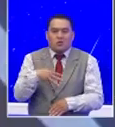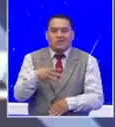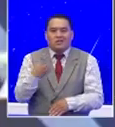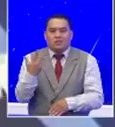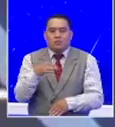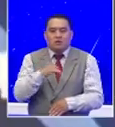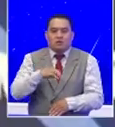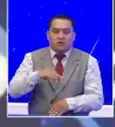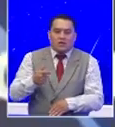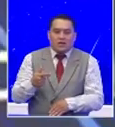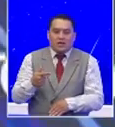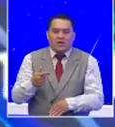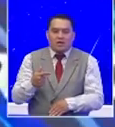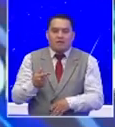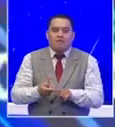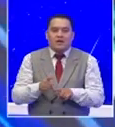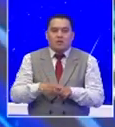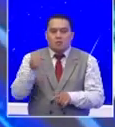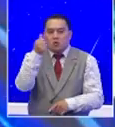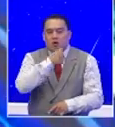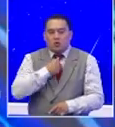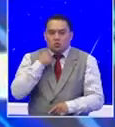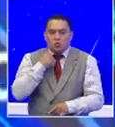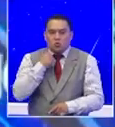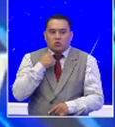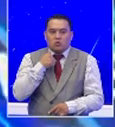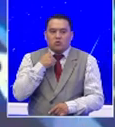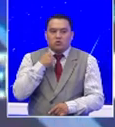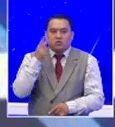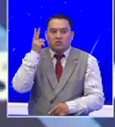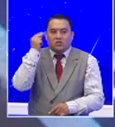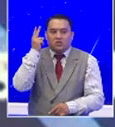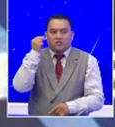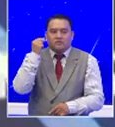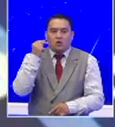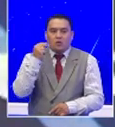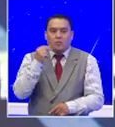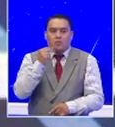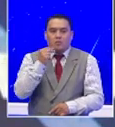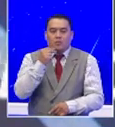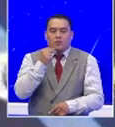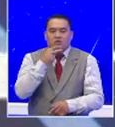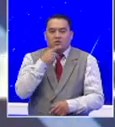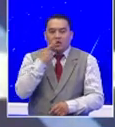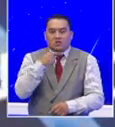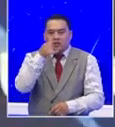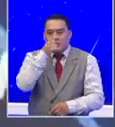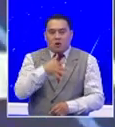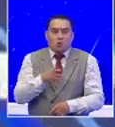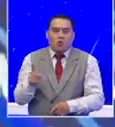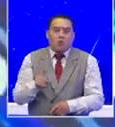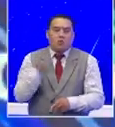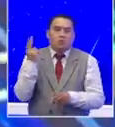выше данная сумма была. Но в этом году сейчас конкретную цифру, наверное, озвучить не получится. Мы об этом скажем